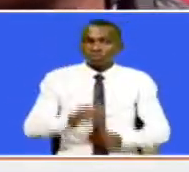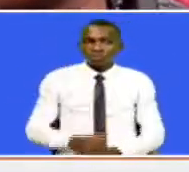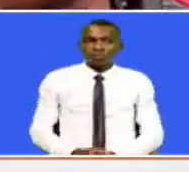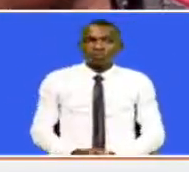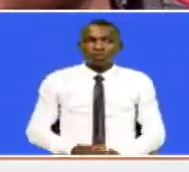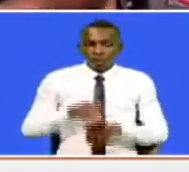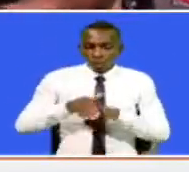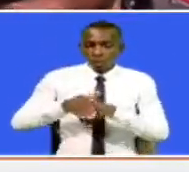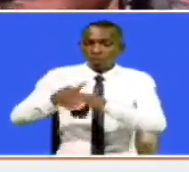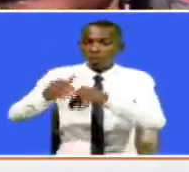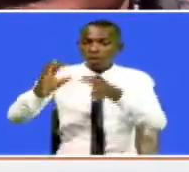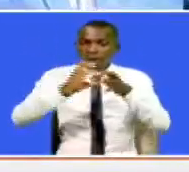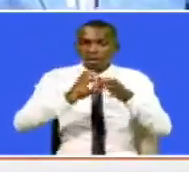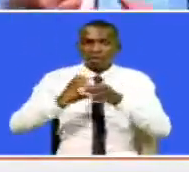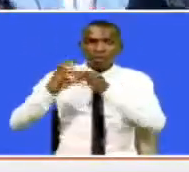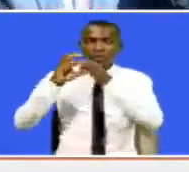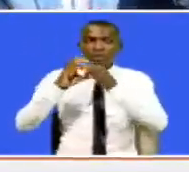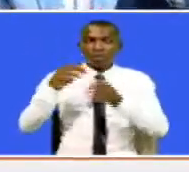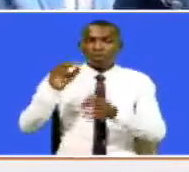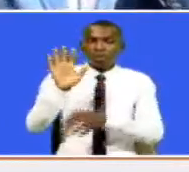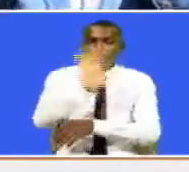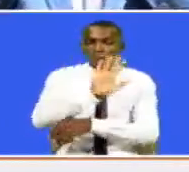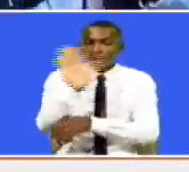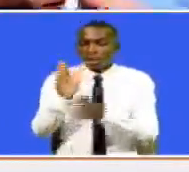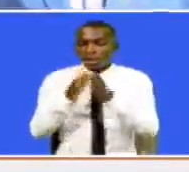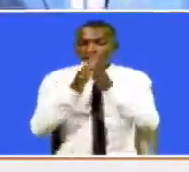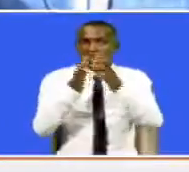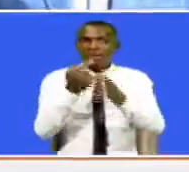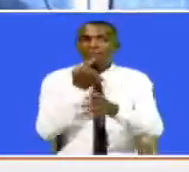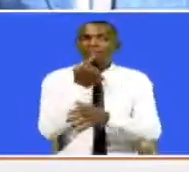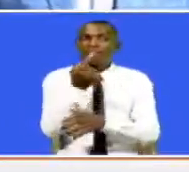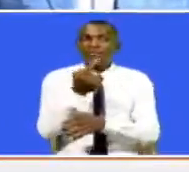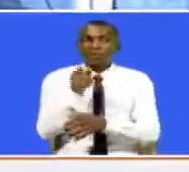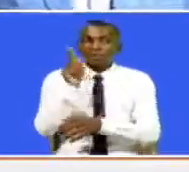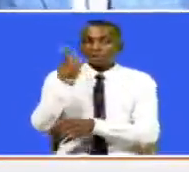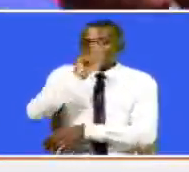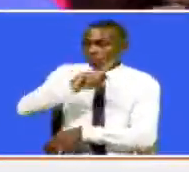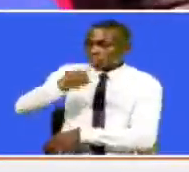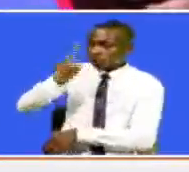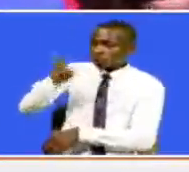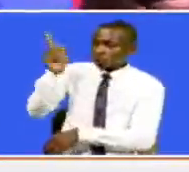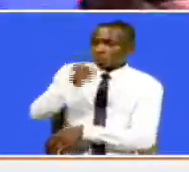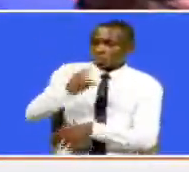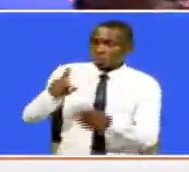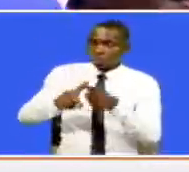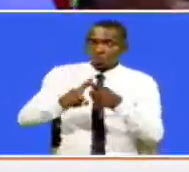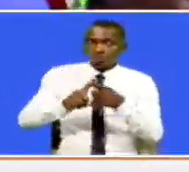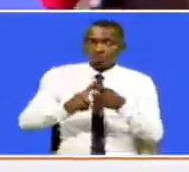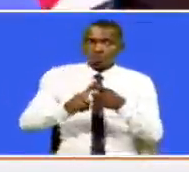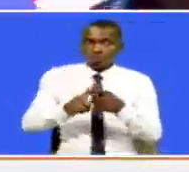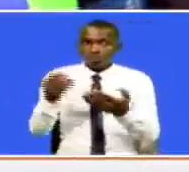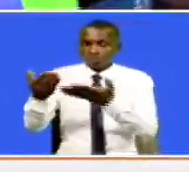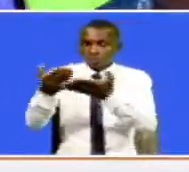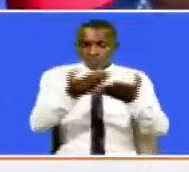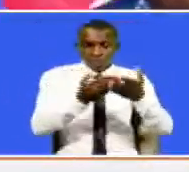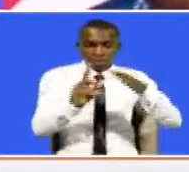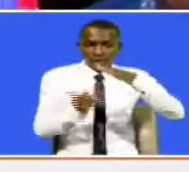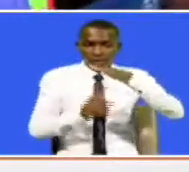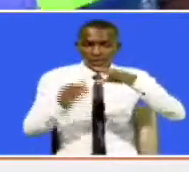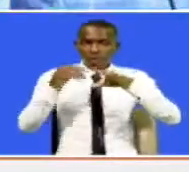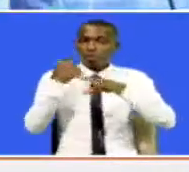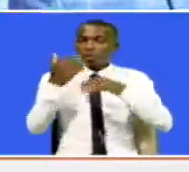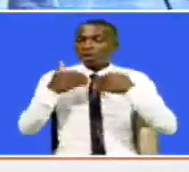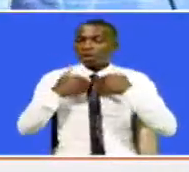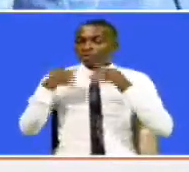wa Azimio, kinara wa Wiper Kalonzo Musyoka amedai kuwa itakuwa ni kinyume cha sheria kuidhinisha mawaziri wenye dukuduku ya